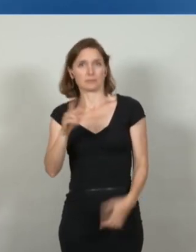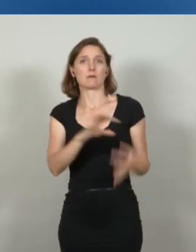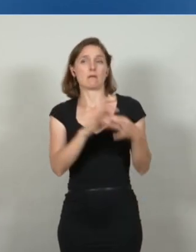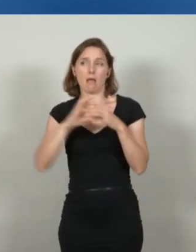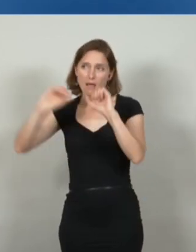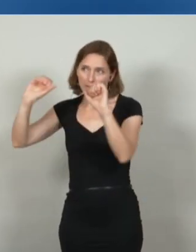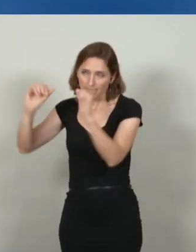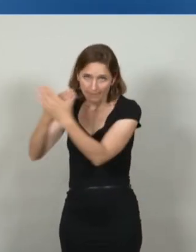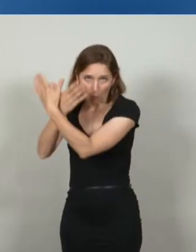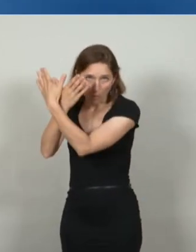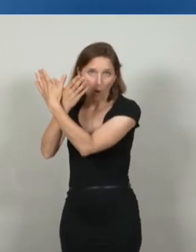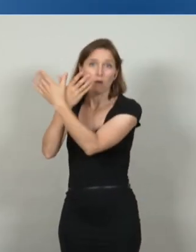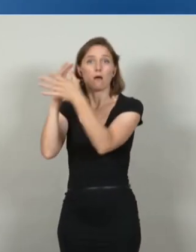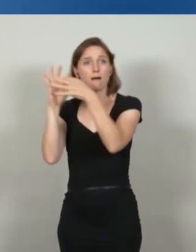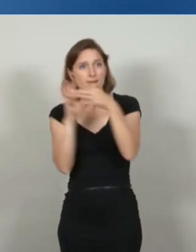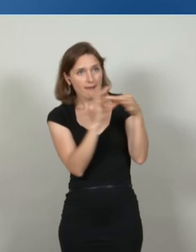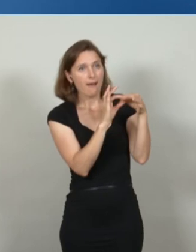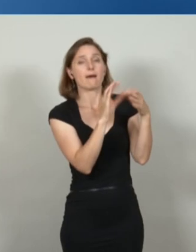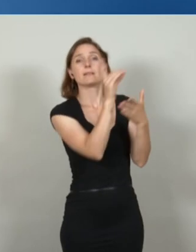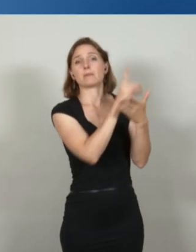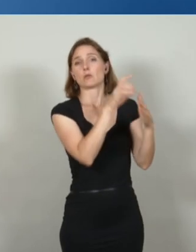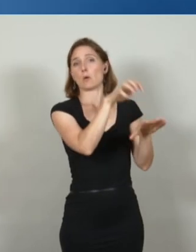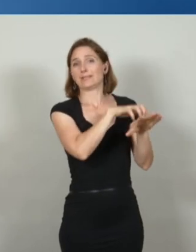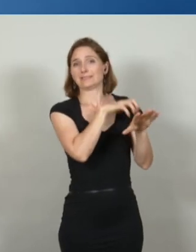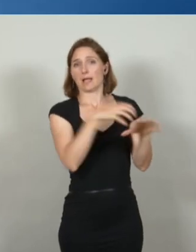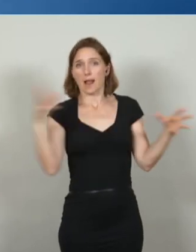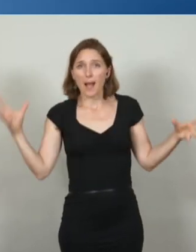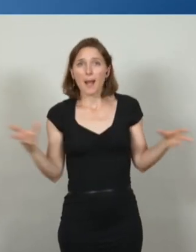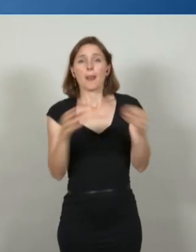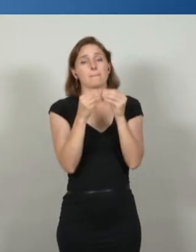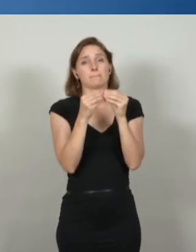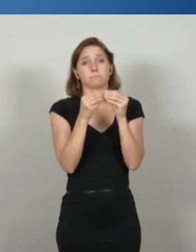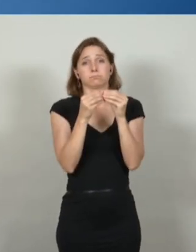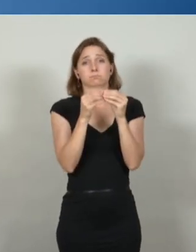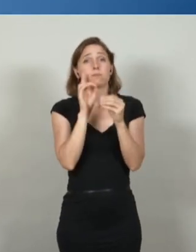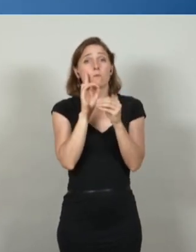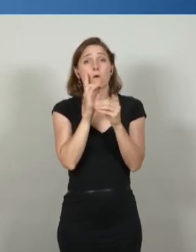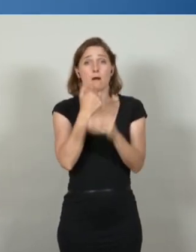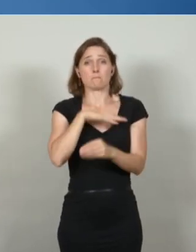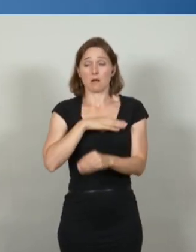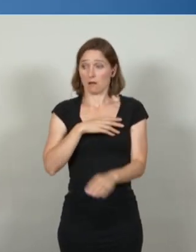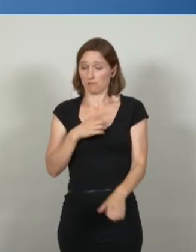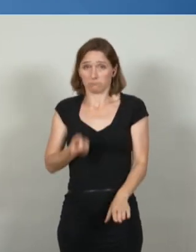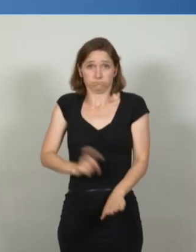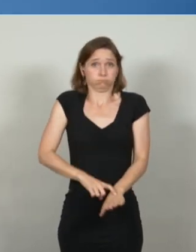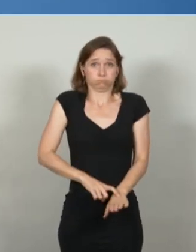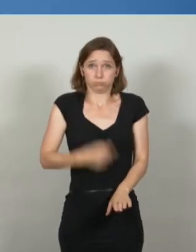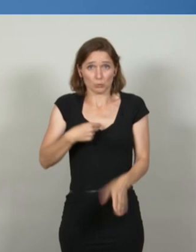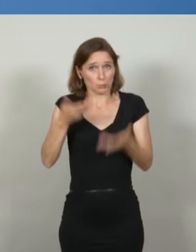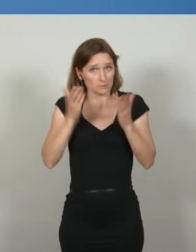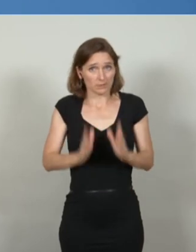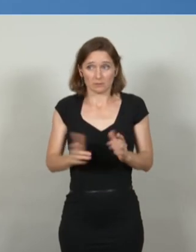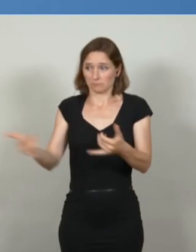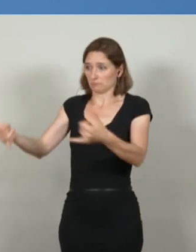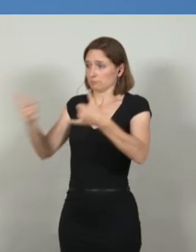métropole et le département de l'Isère c'est bien parce que justement nous avons fait le choix dès le début de faire de capital verte